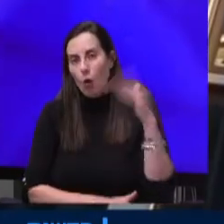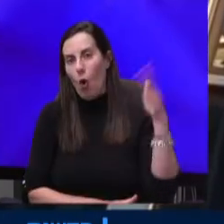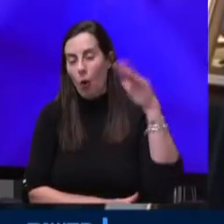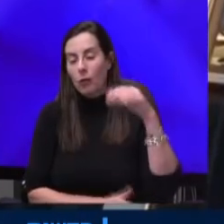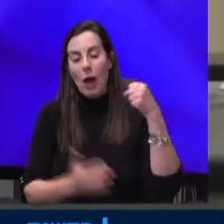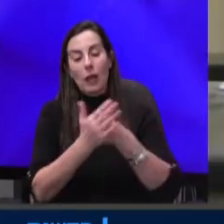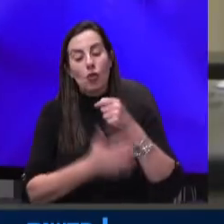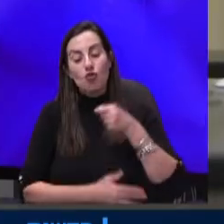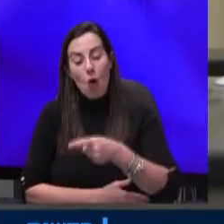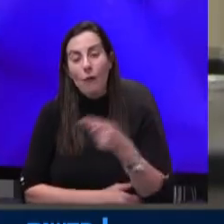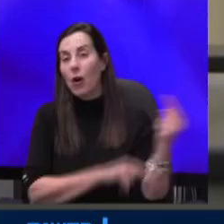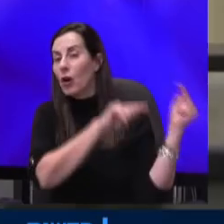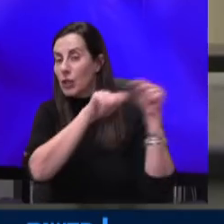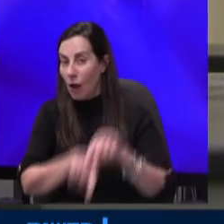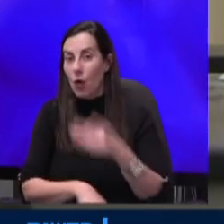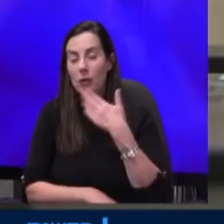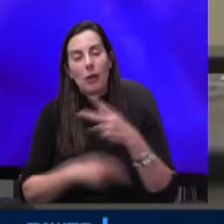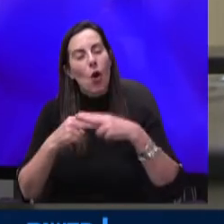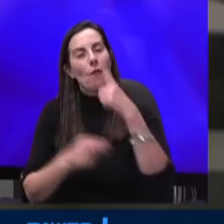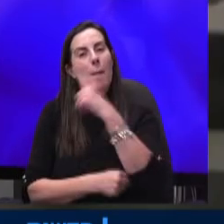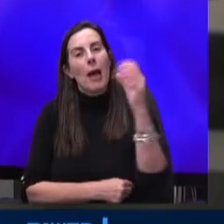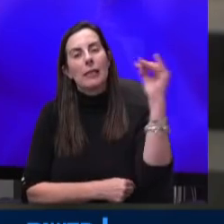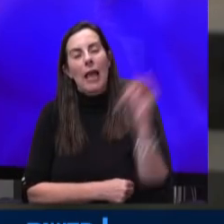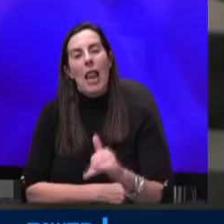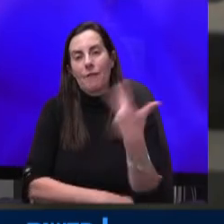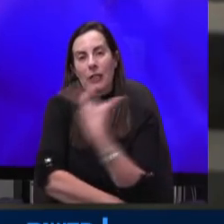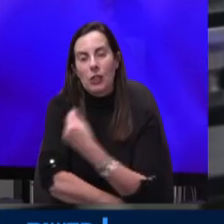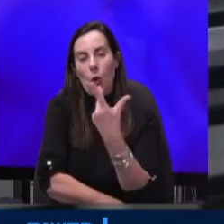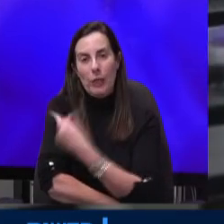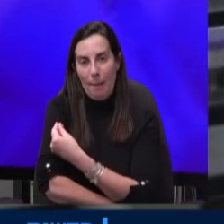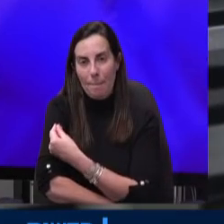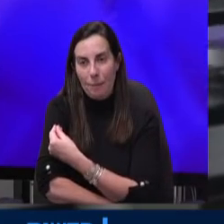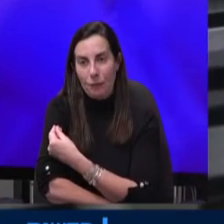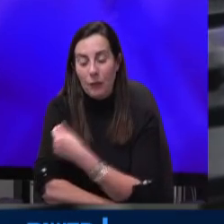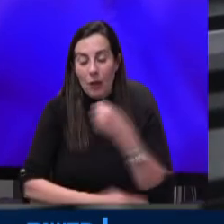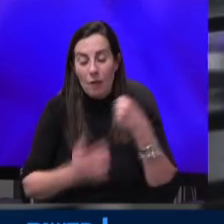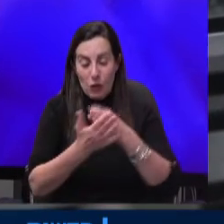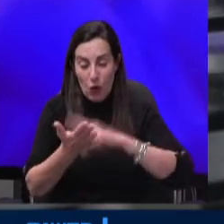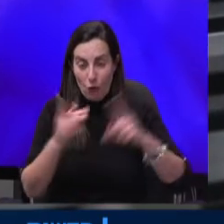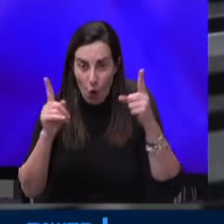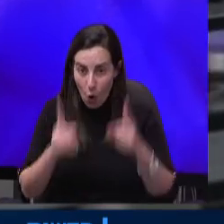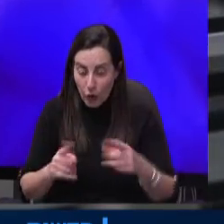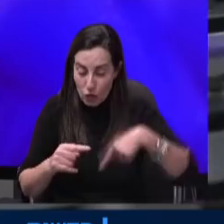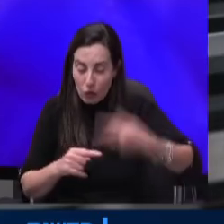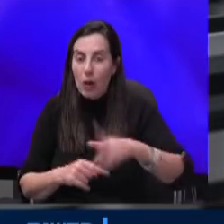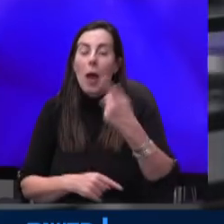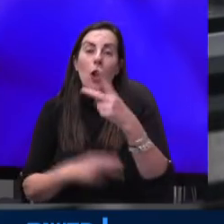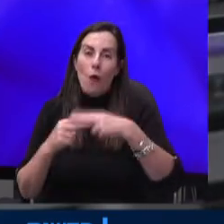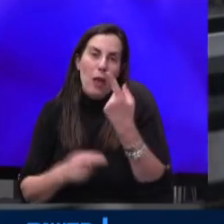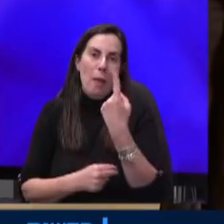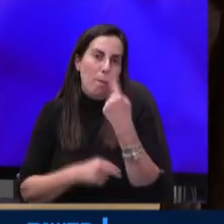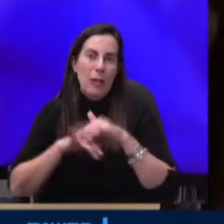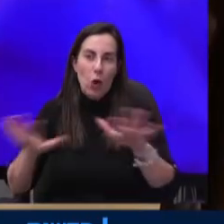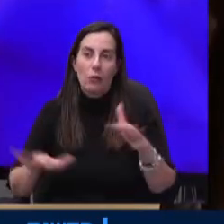להגיע ארצה כ-110,000 מנות חיסון של פייזר, ועד סוף החודש, על פי הערכות, אפילו מיליונים. אני מאמין בחיסון